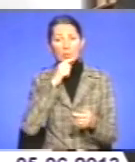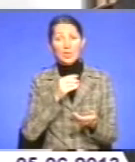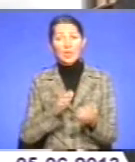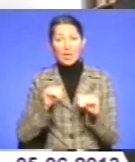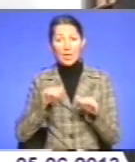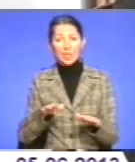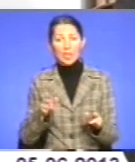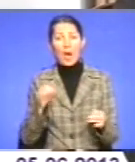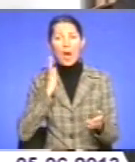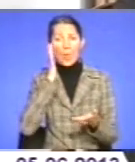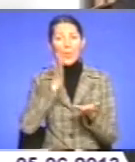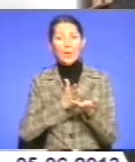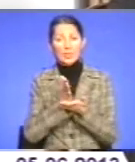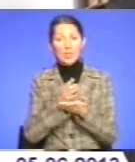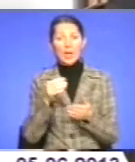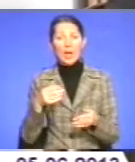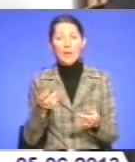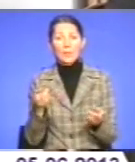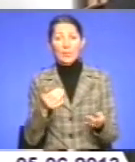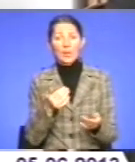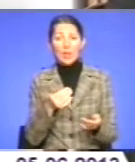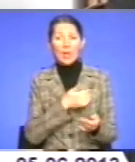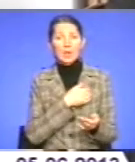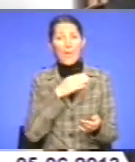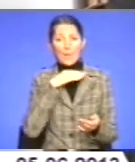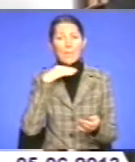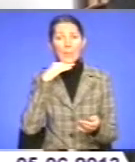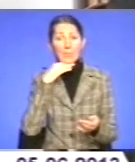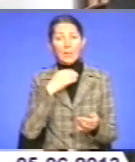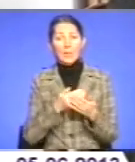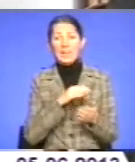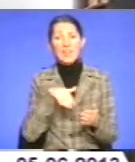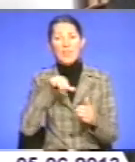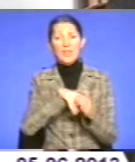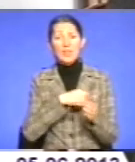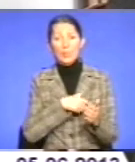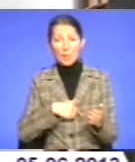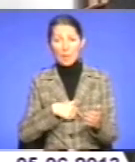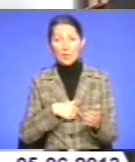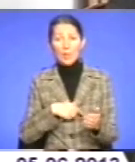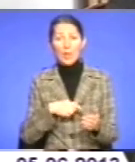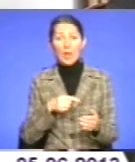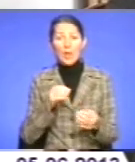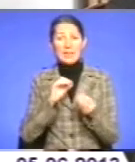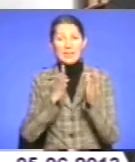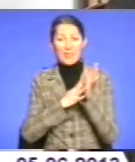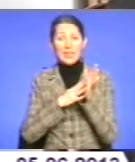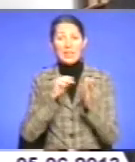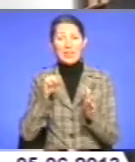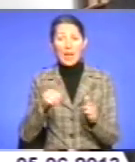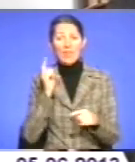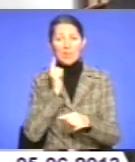самого невведення депутатів, продовжимо тим самим 9 травня святкуванням його з забороною